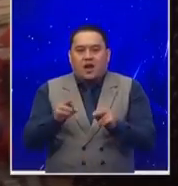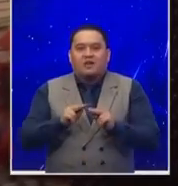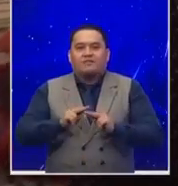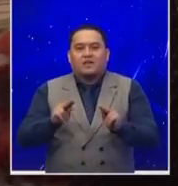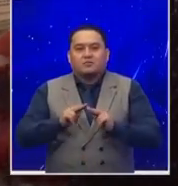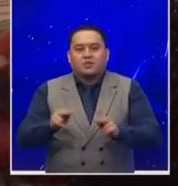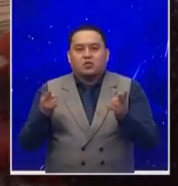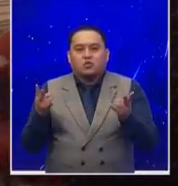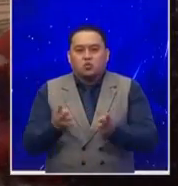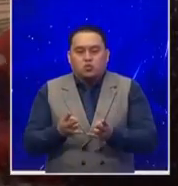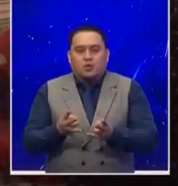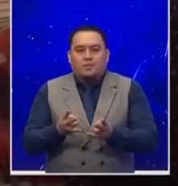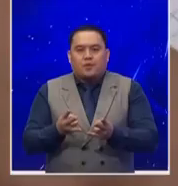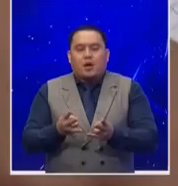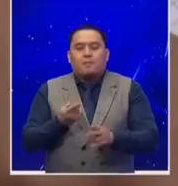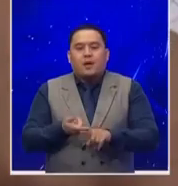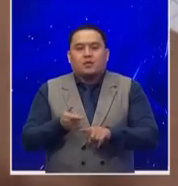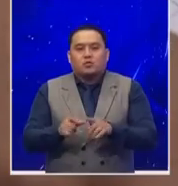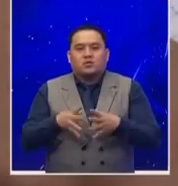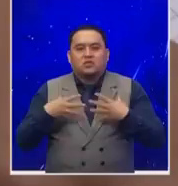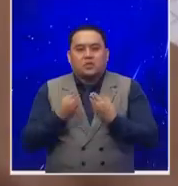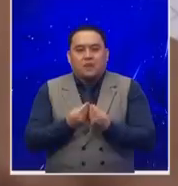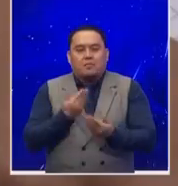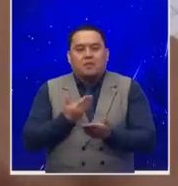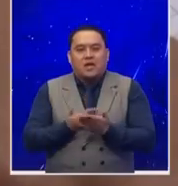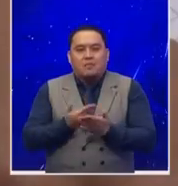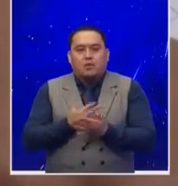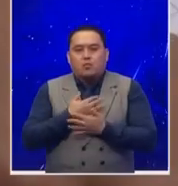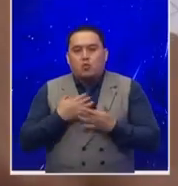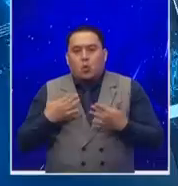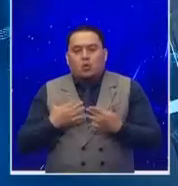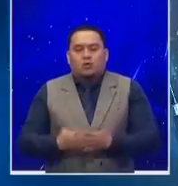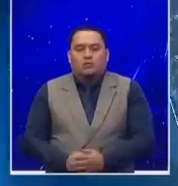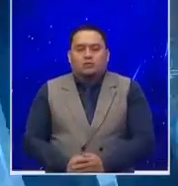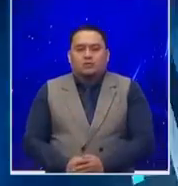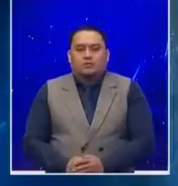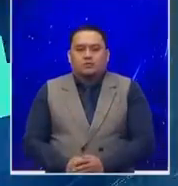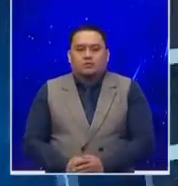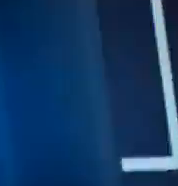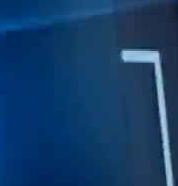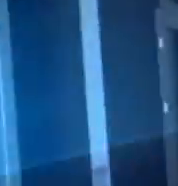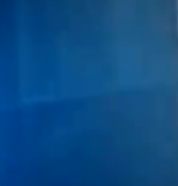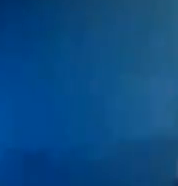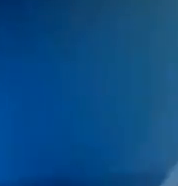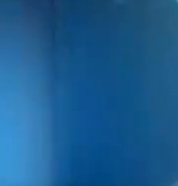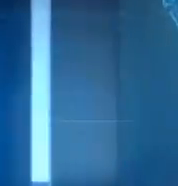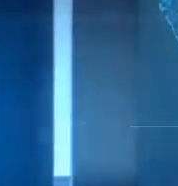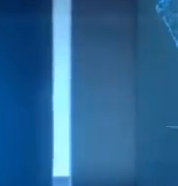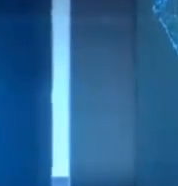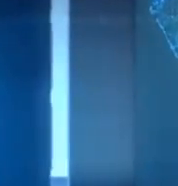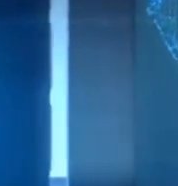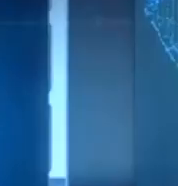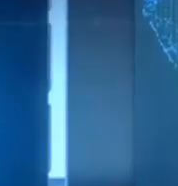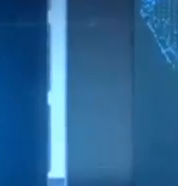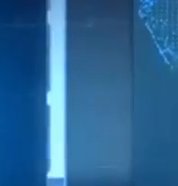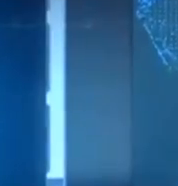воспитать, считают образцовые родители. А потому их семья является примером для многих сельчан. Гульмира Тимиргалиева, Мируер Кадырбайгызы, Жансая Бикурман,